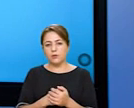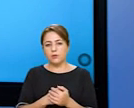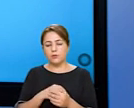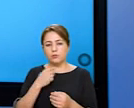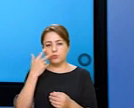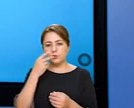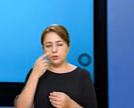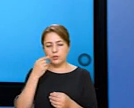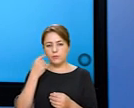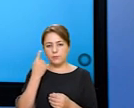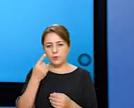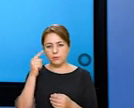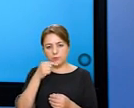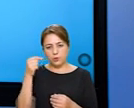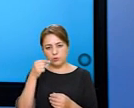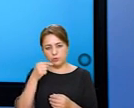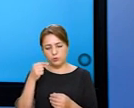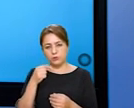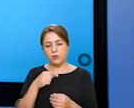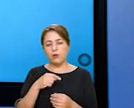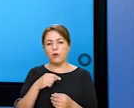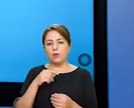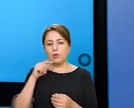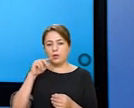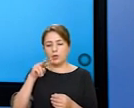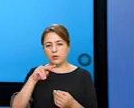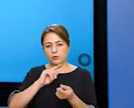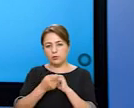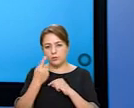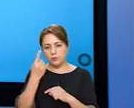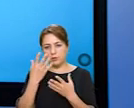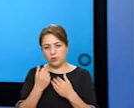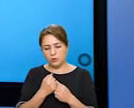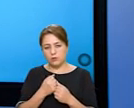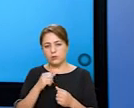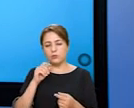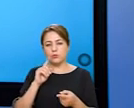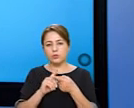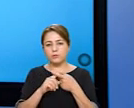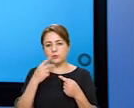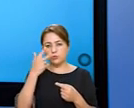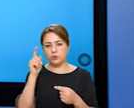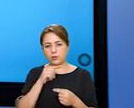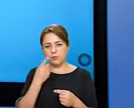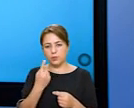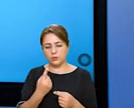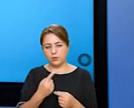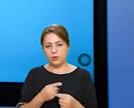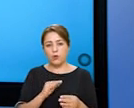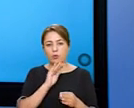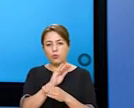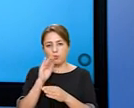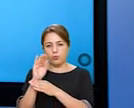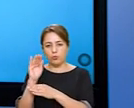3/1 minus l ning o'rniga 1 ni oldik. Qo'shamiz 3/1 ni. Demak, o'rniga qo'yib